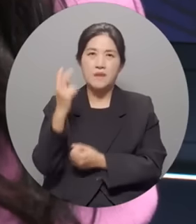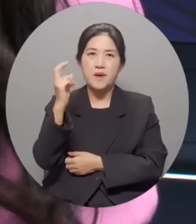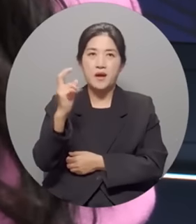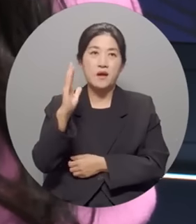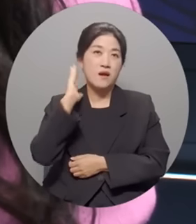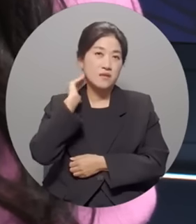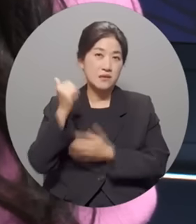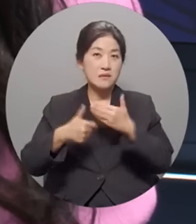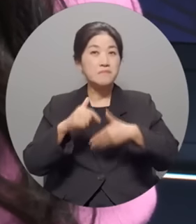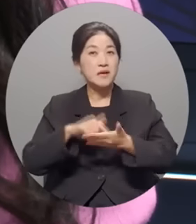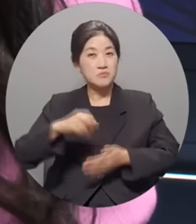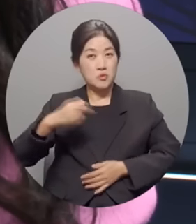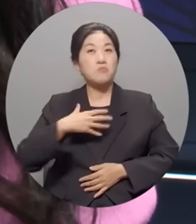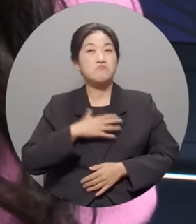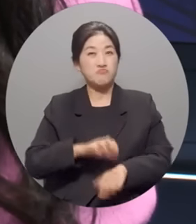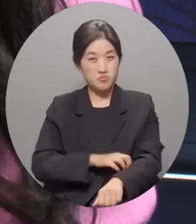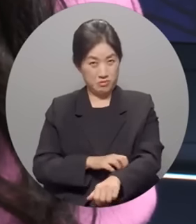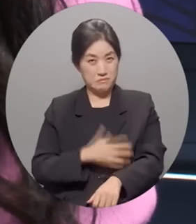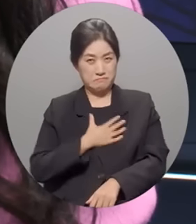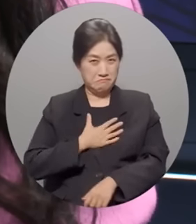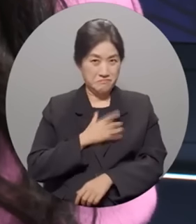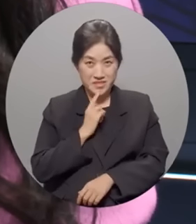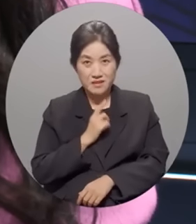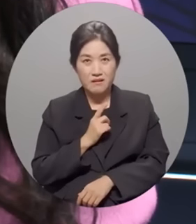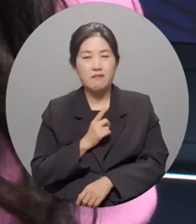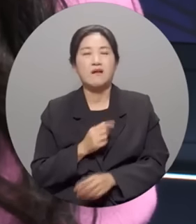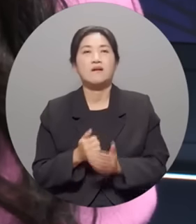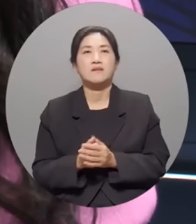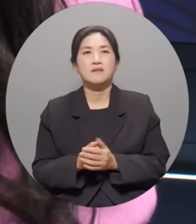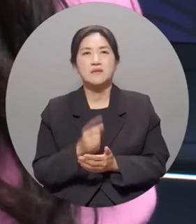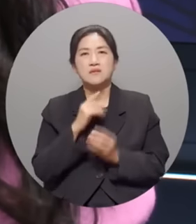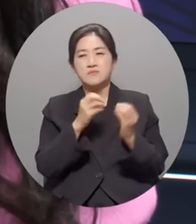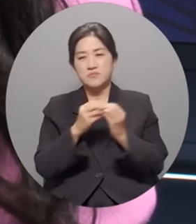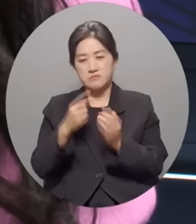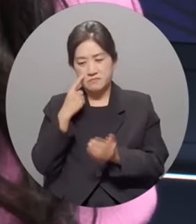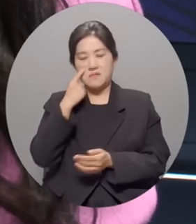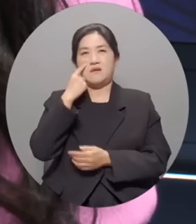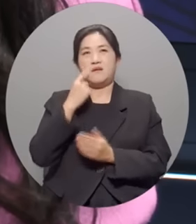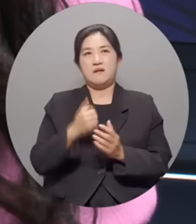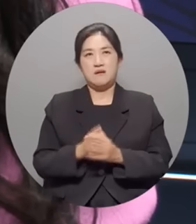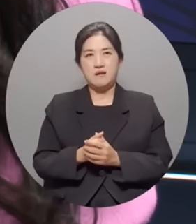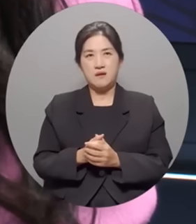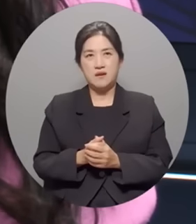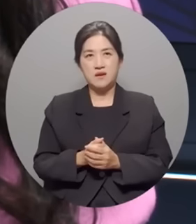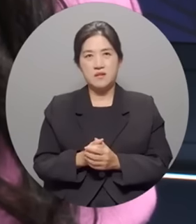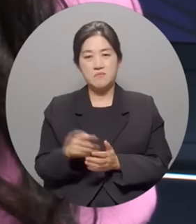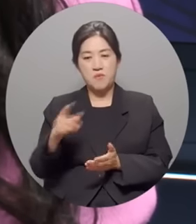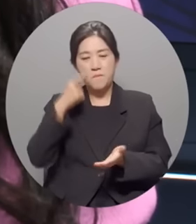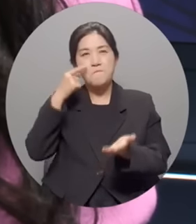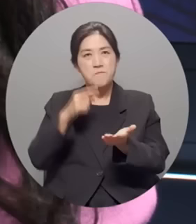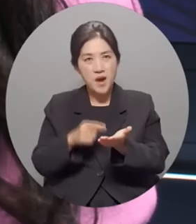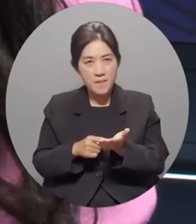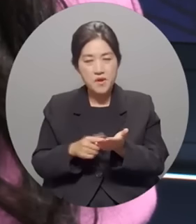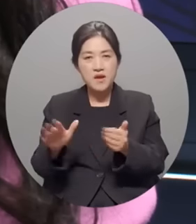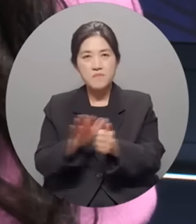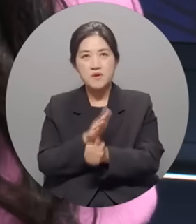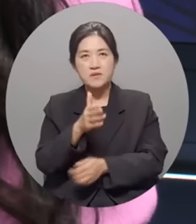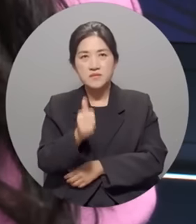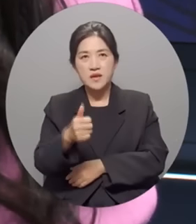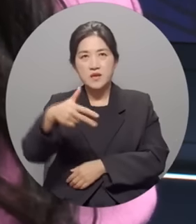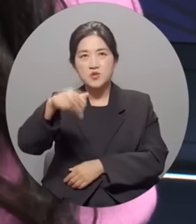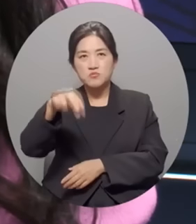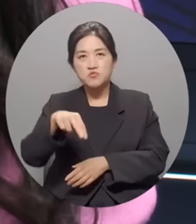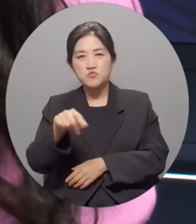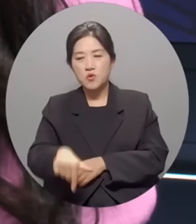심기가 또 불편했다 왜 아까 그 대목이 좀 눈에 띄더라고요 어 어떤 걸 발견하면 비서실장이나 정무 수속